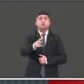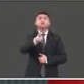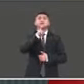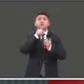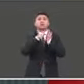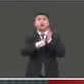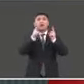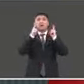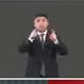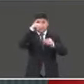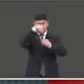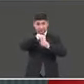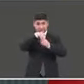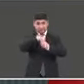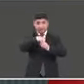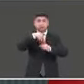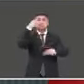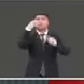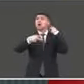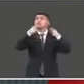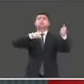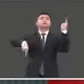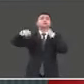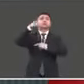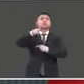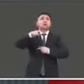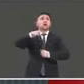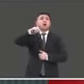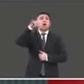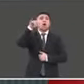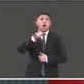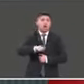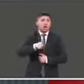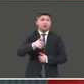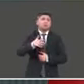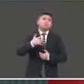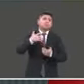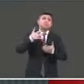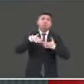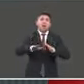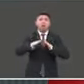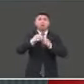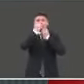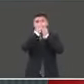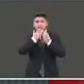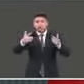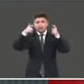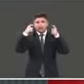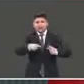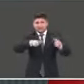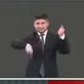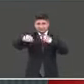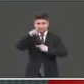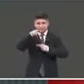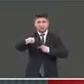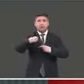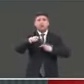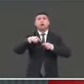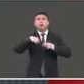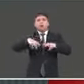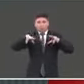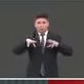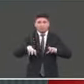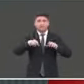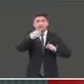zamanlarda bazı park bahçe buralardaki bantların